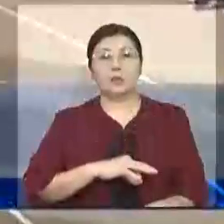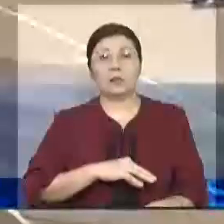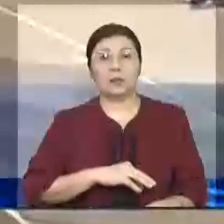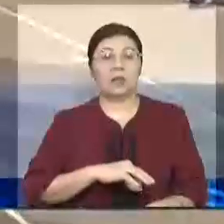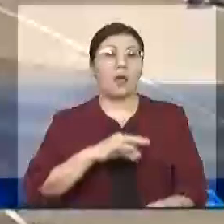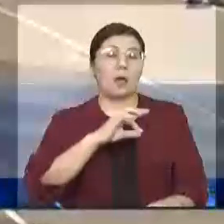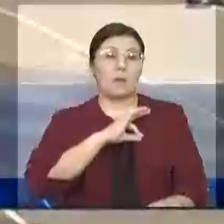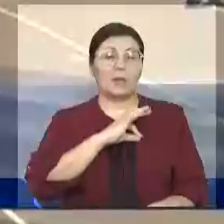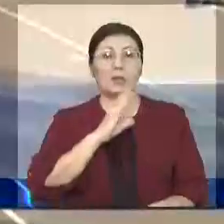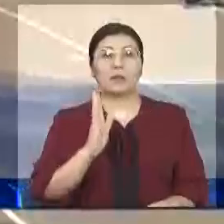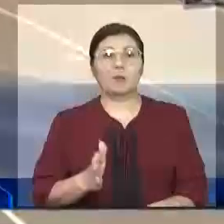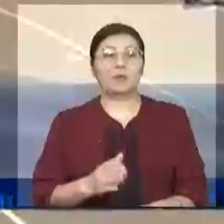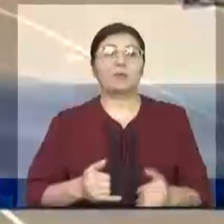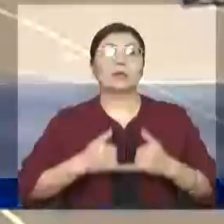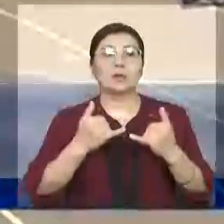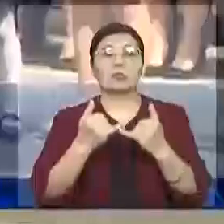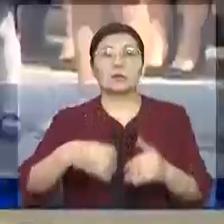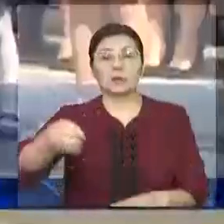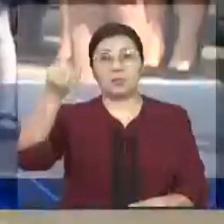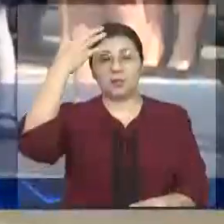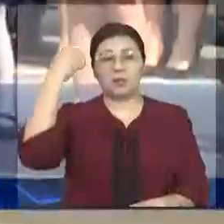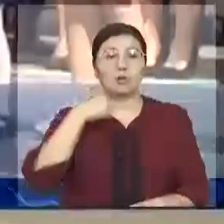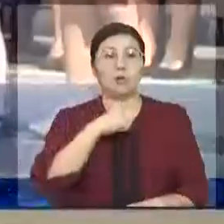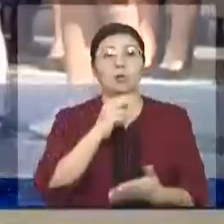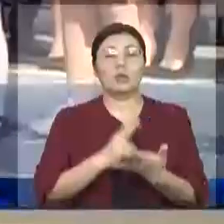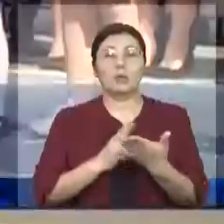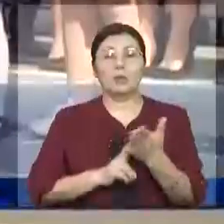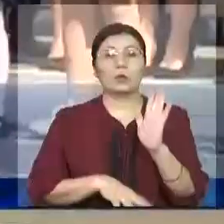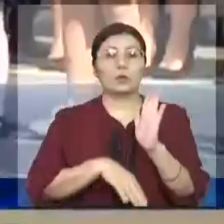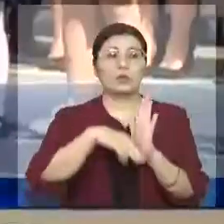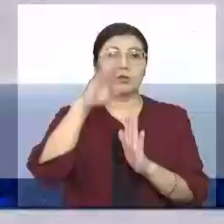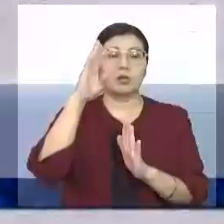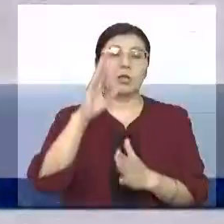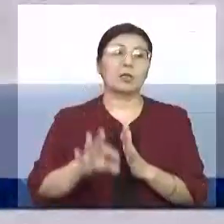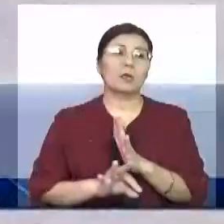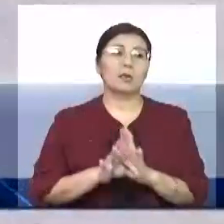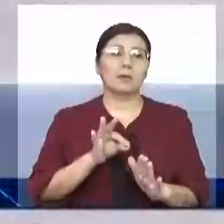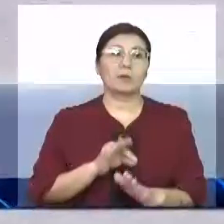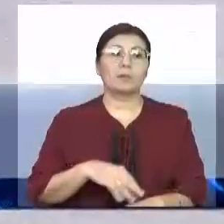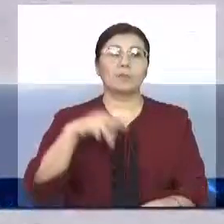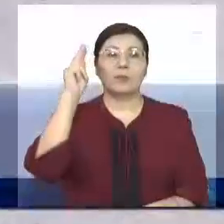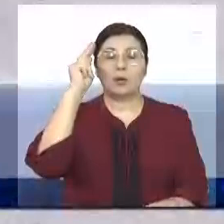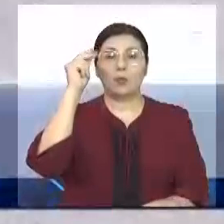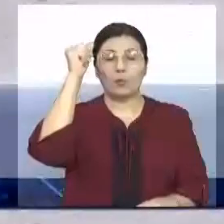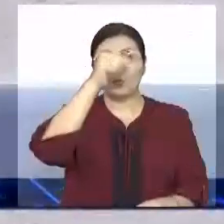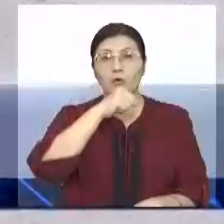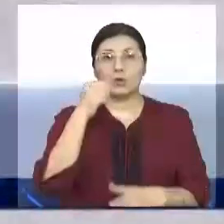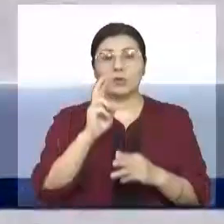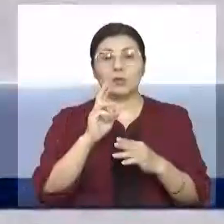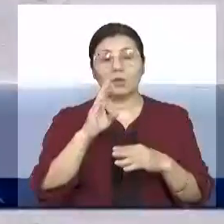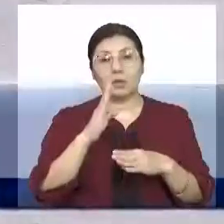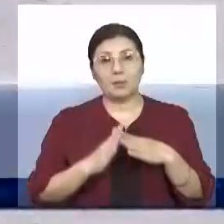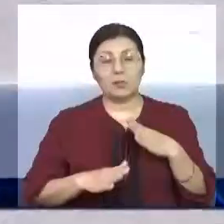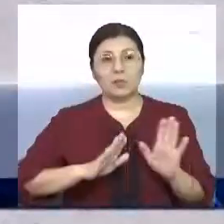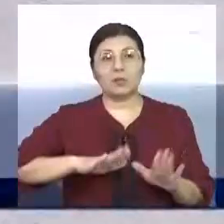емтихан нәтижесінде құрметті марапатқа білімі мен өзін дәлелдеп үздік шыққандар ғана ілікті. Оқу жылы аяқталғаннан кейін